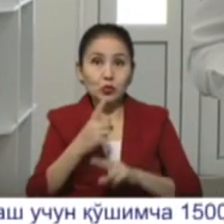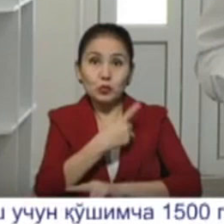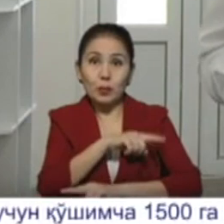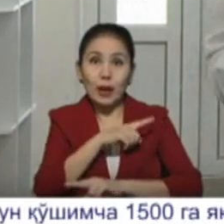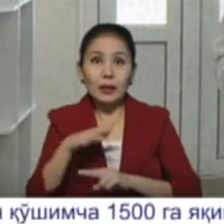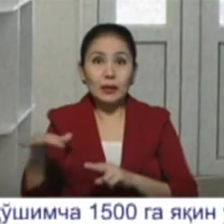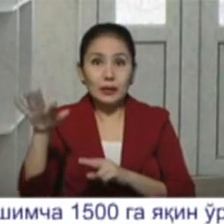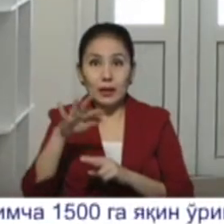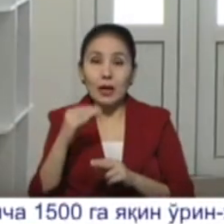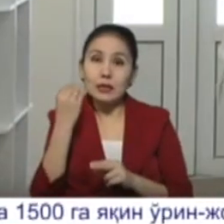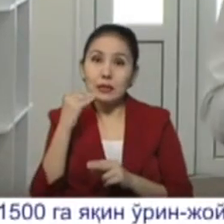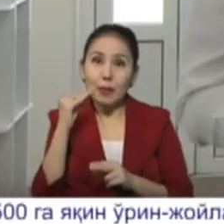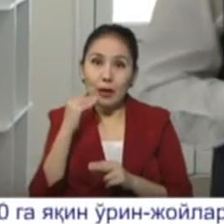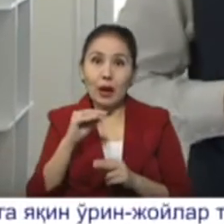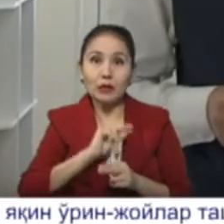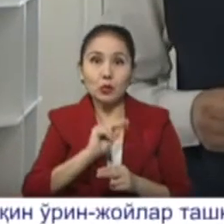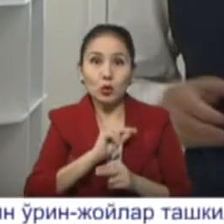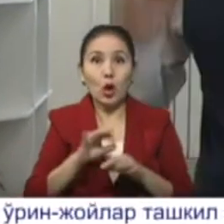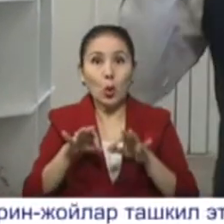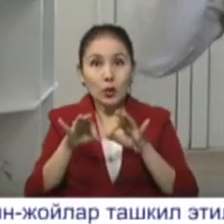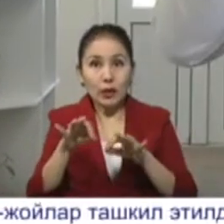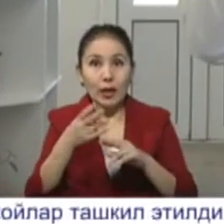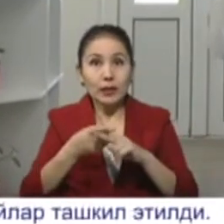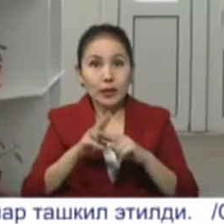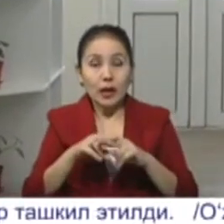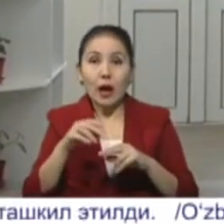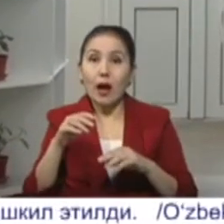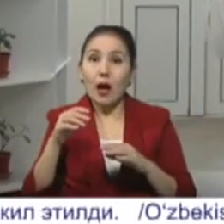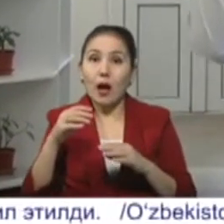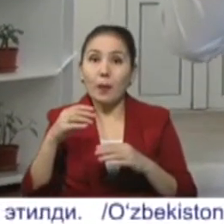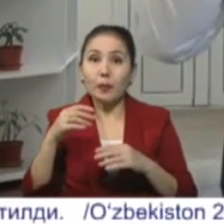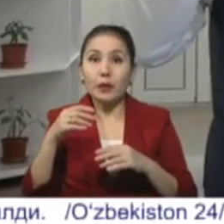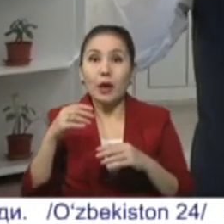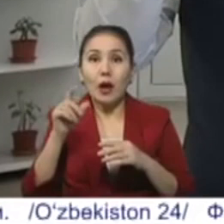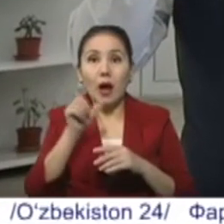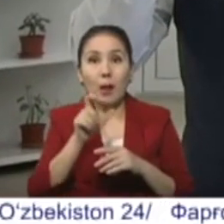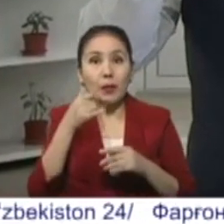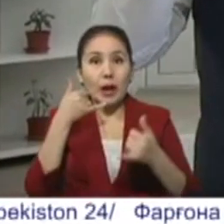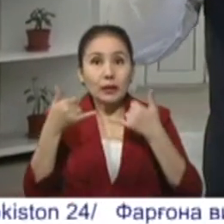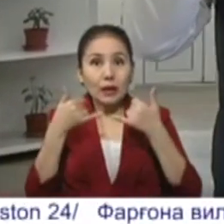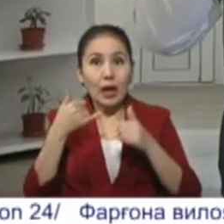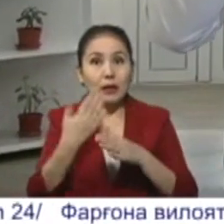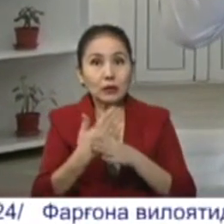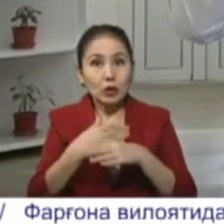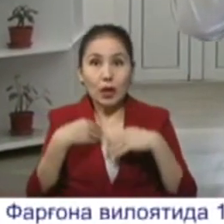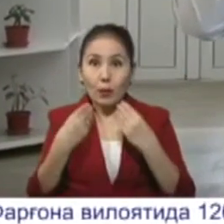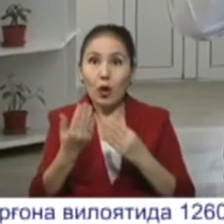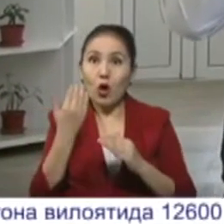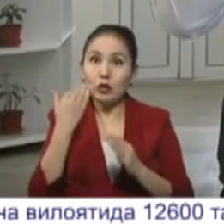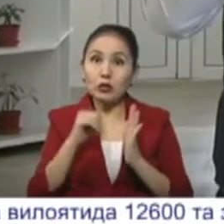поликлиникалар билан самарали фаолиятини йўлга қўйилгани ва шунингдек операторлар сони деярли 3 баробарга оширилди, яъни